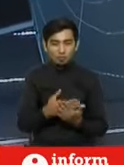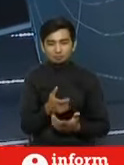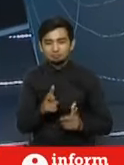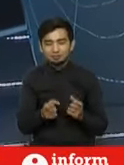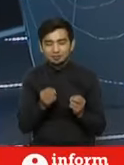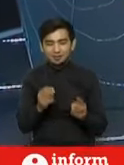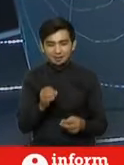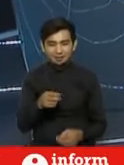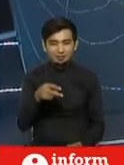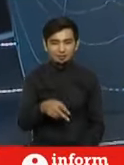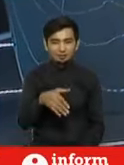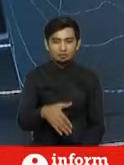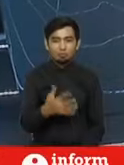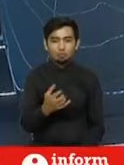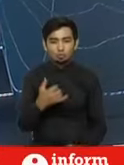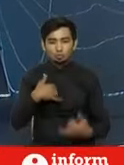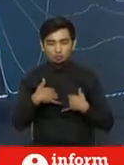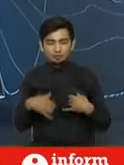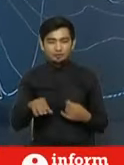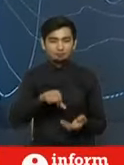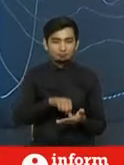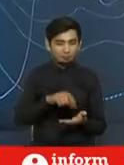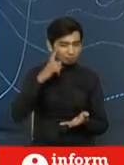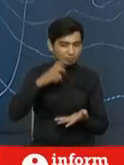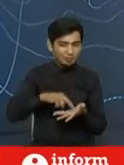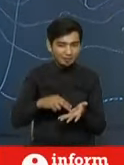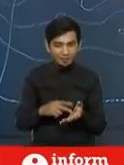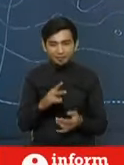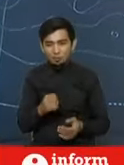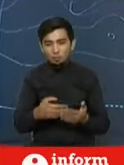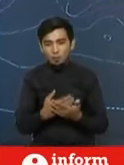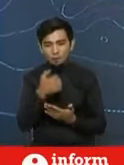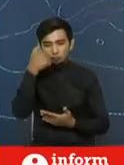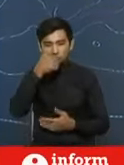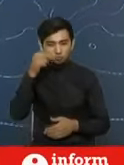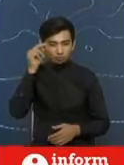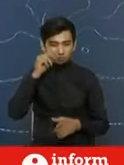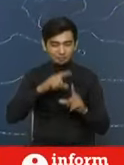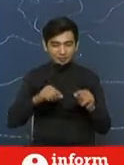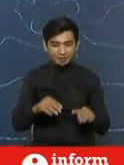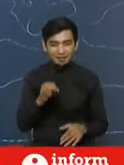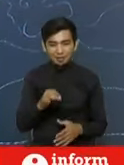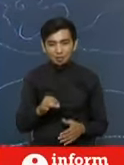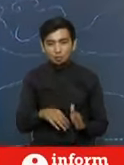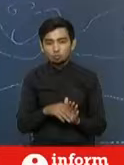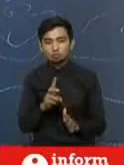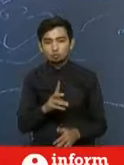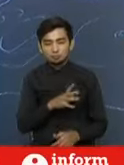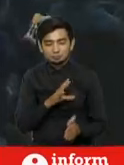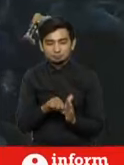более 2500 учителей педагоги обсудили планы на новый учебный год а лучшие получили заслуженные